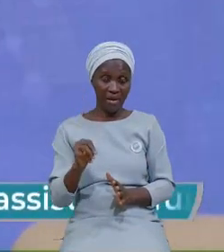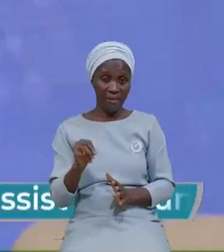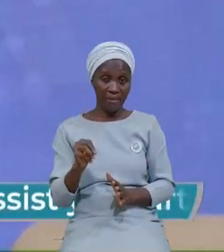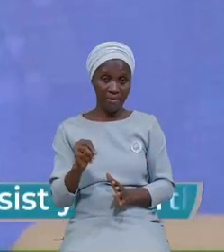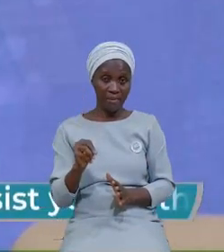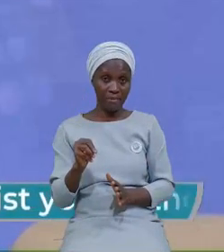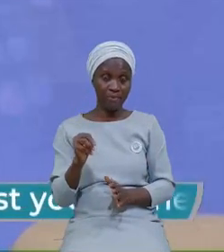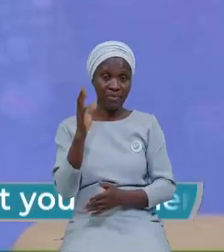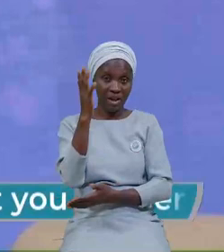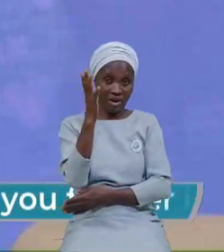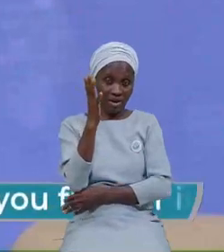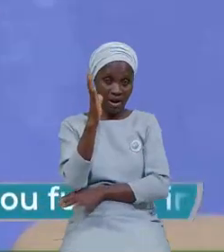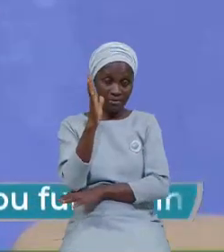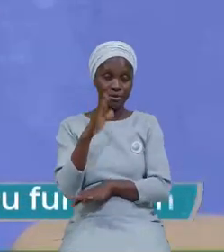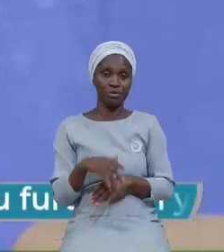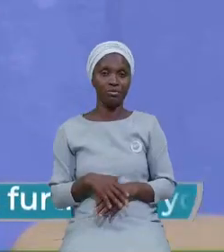juieio